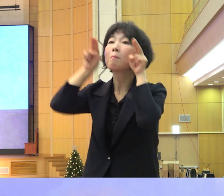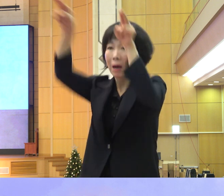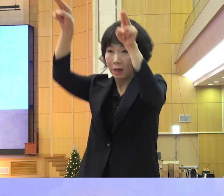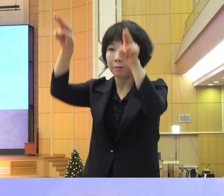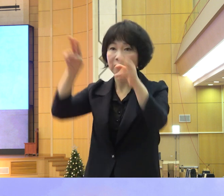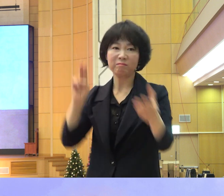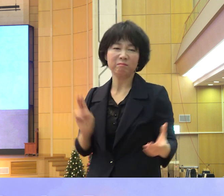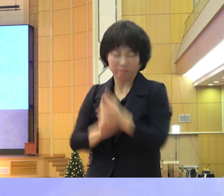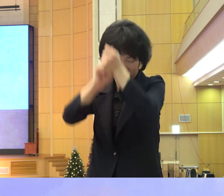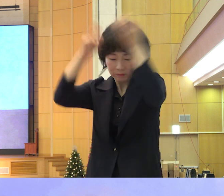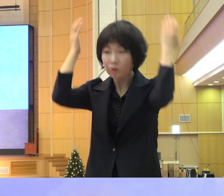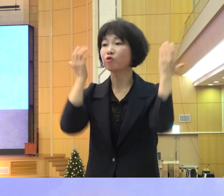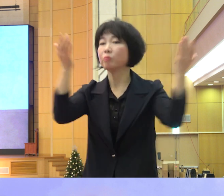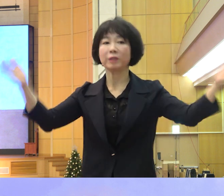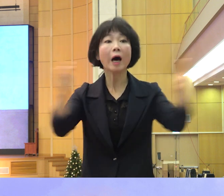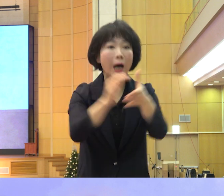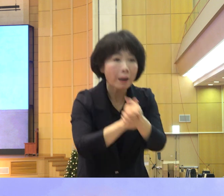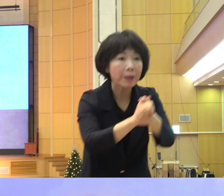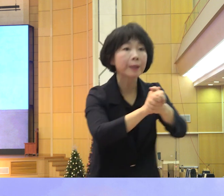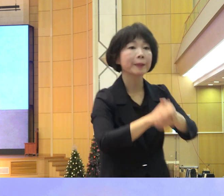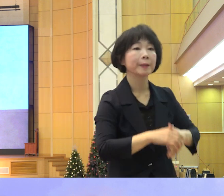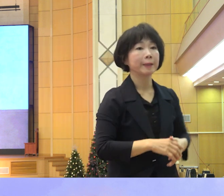하나님은 기적을 일으켜 주시는 것입니다.